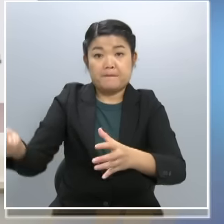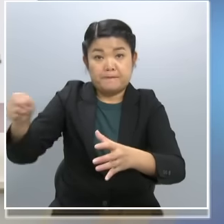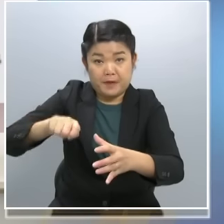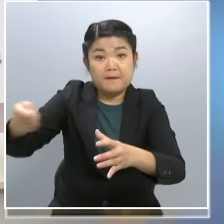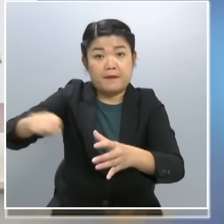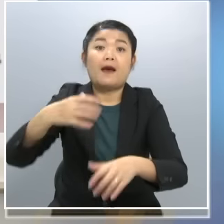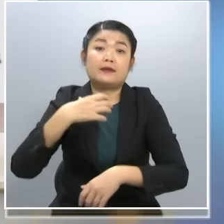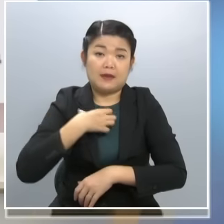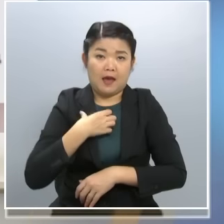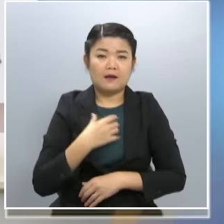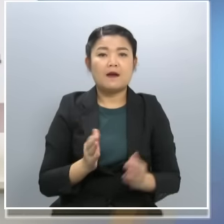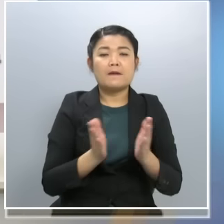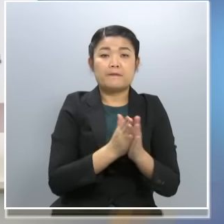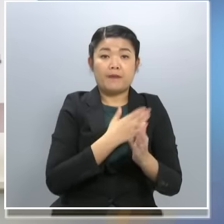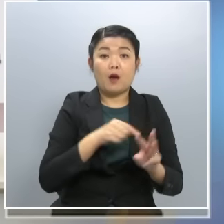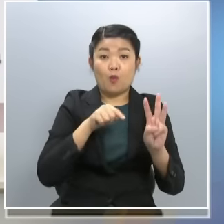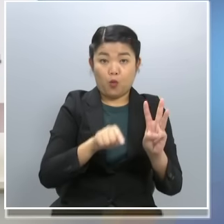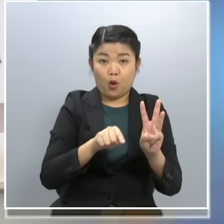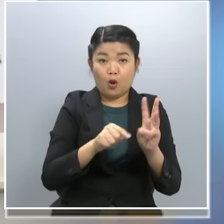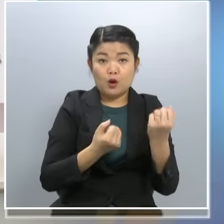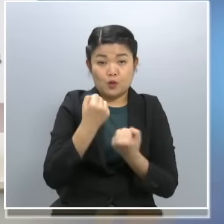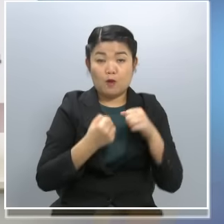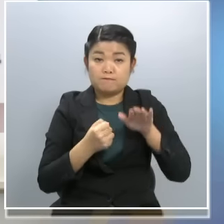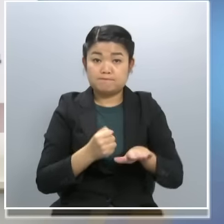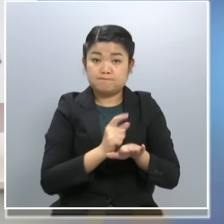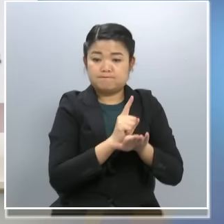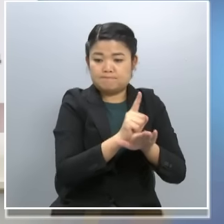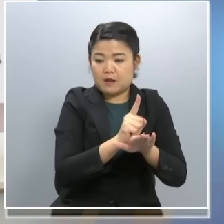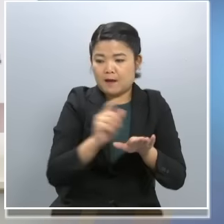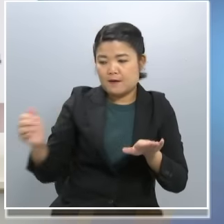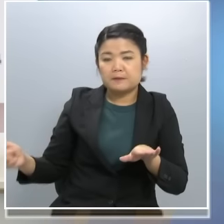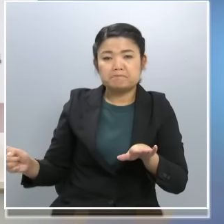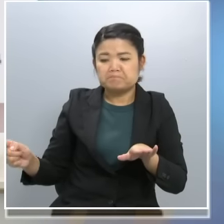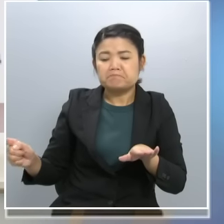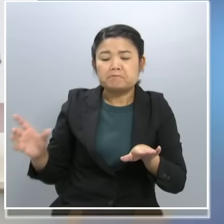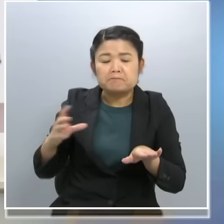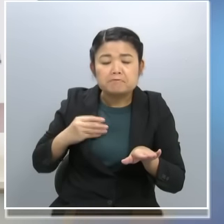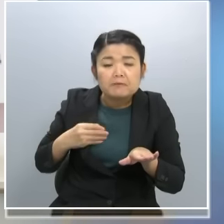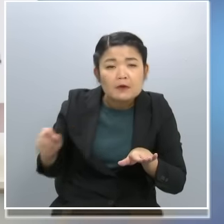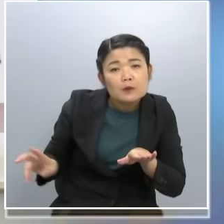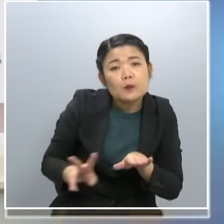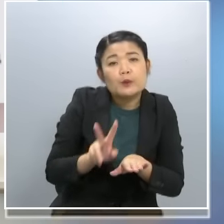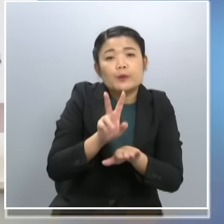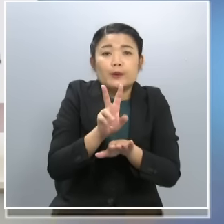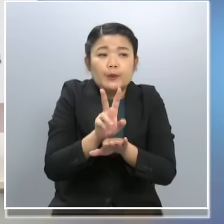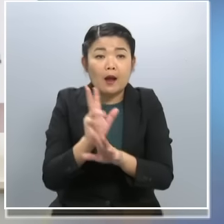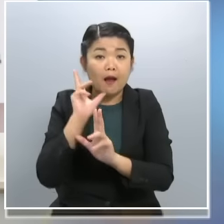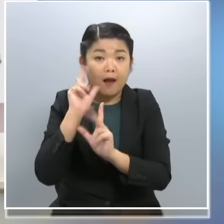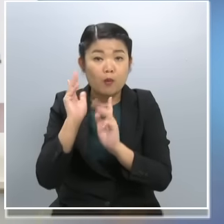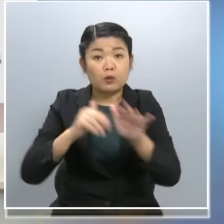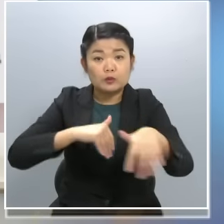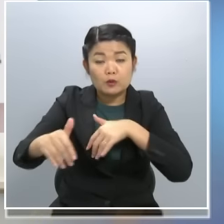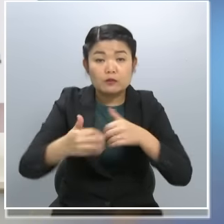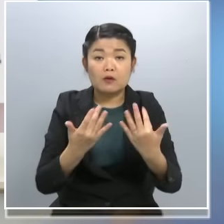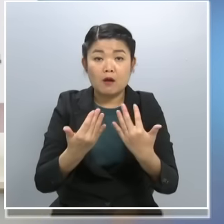จากเขาแล้วก็เรียกให้หนุ่มขึ้นหนุ่มปฏิเสธไม่ได้พอถึงข้างล่างเห็นนักข่าวชาวบ้านดักรอ